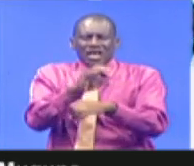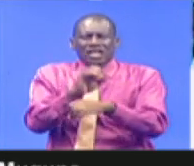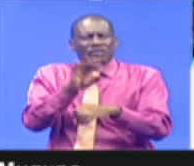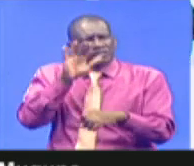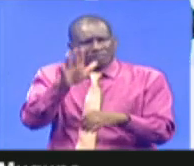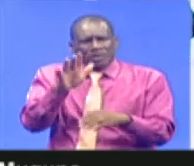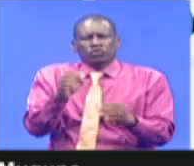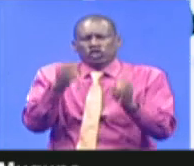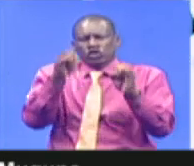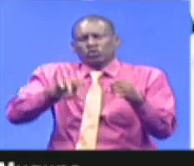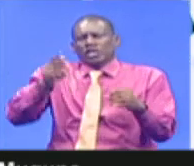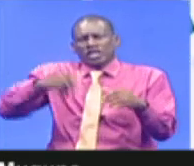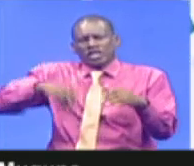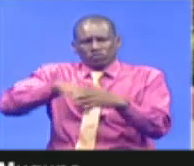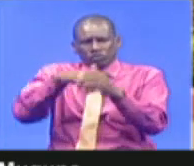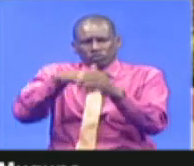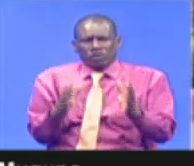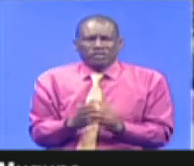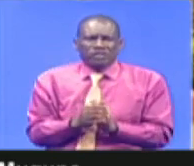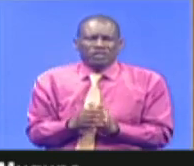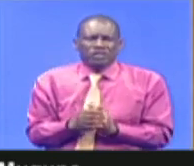upcoming Kenyan footballers.